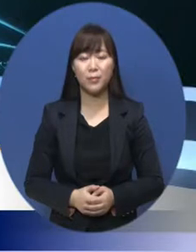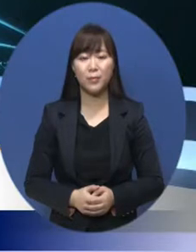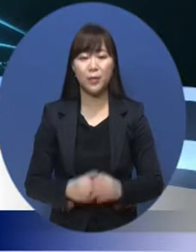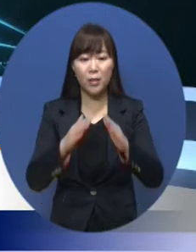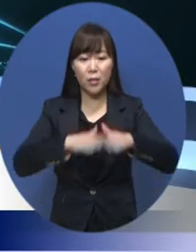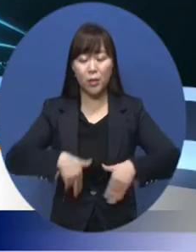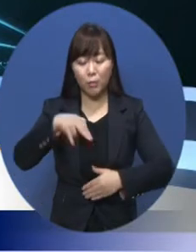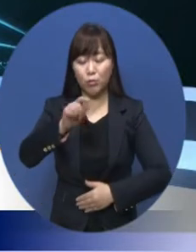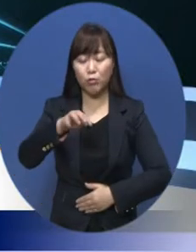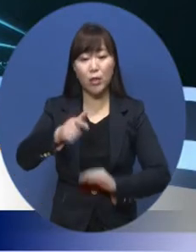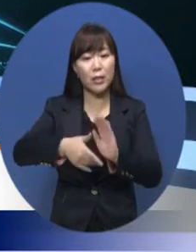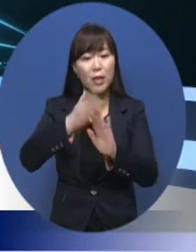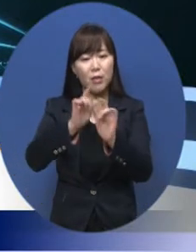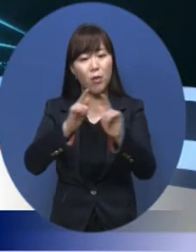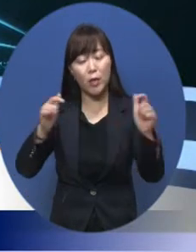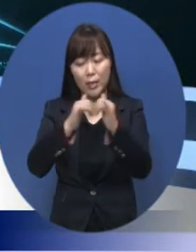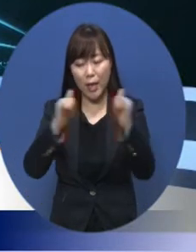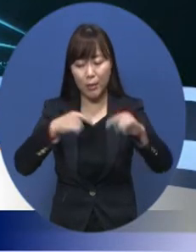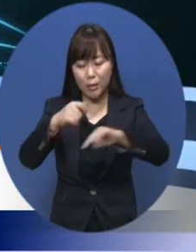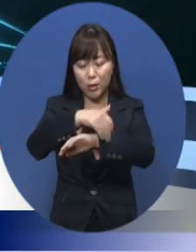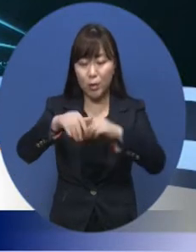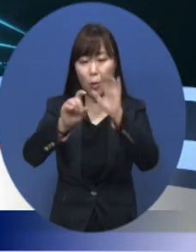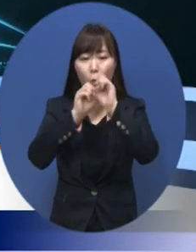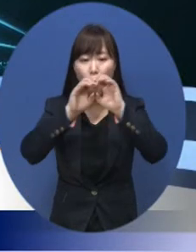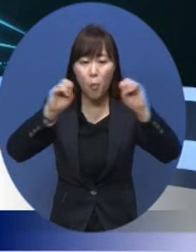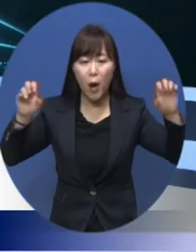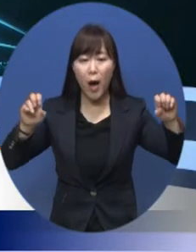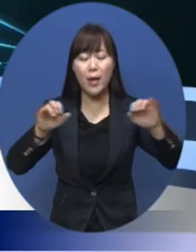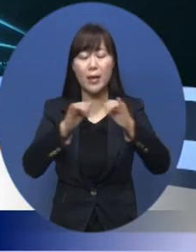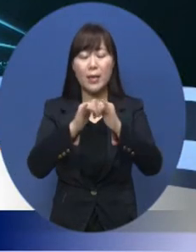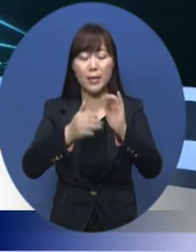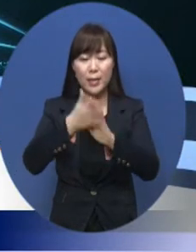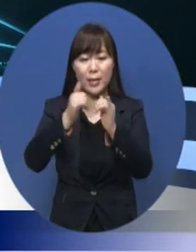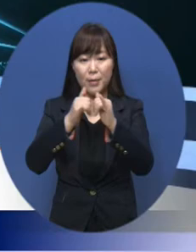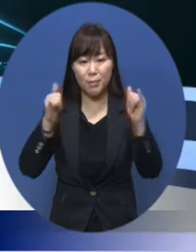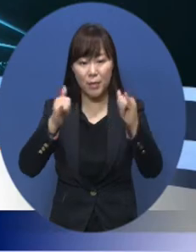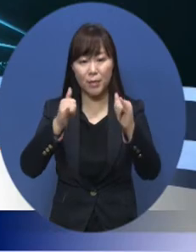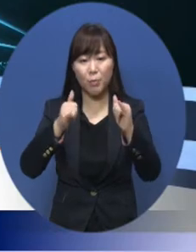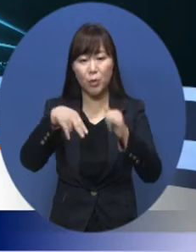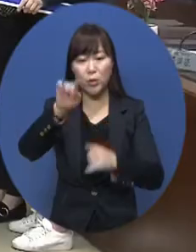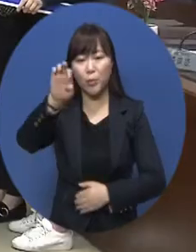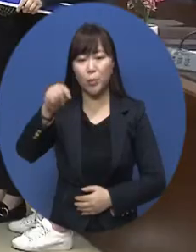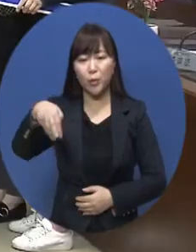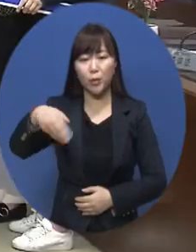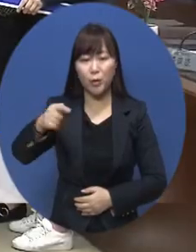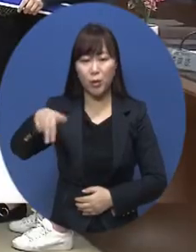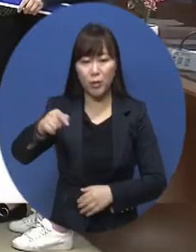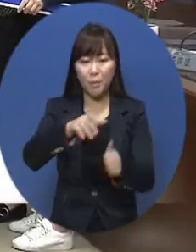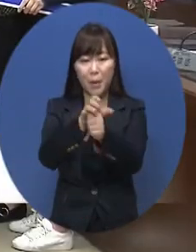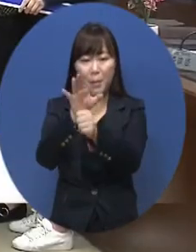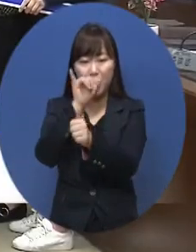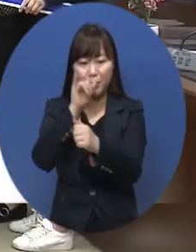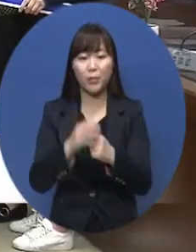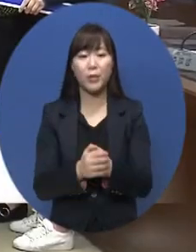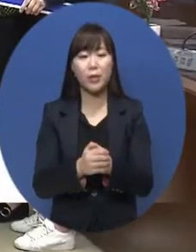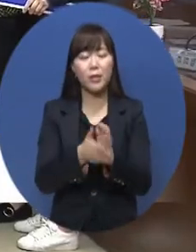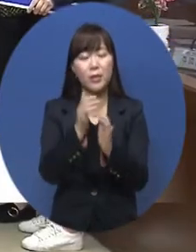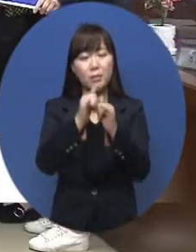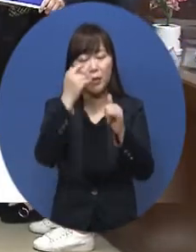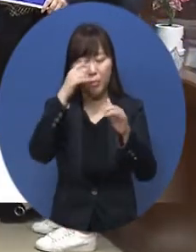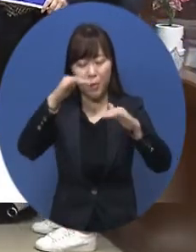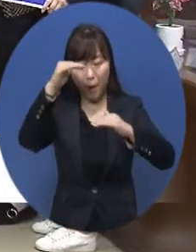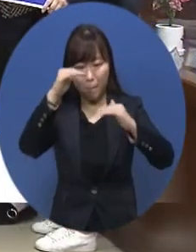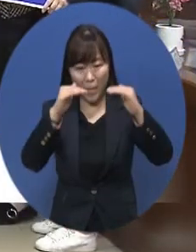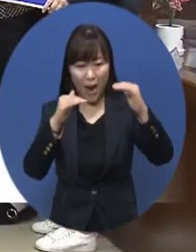전남 순천시가 다양한 인구 정책을 홍보할 시민 서포터즈를 위촉했습니다. 순천시는 시민 눈높이에